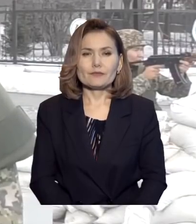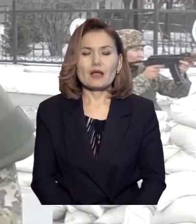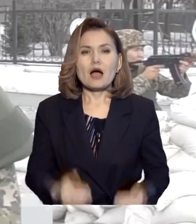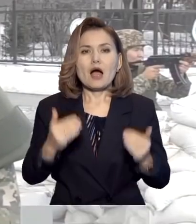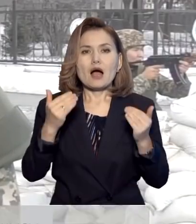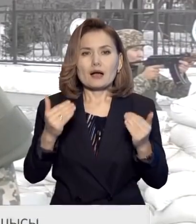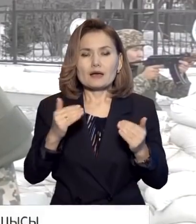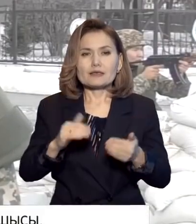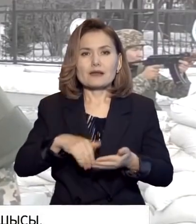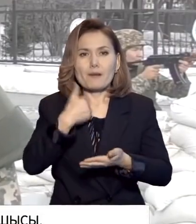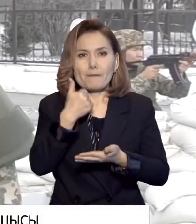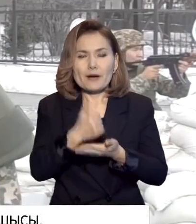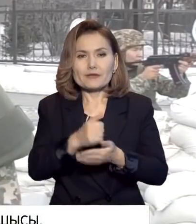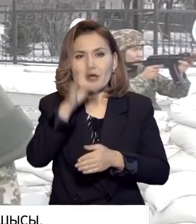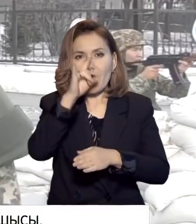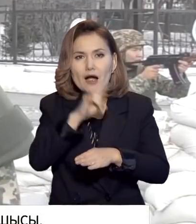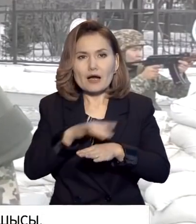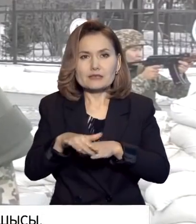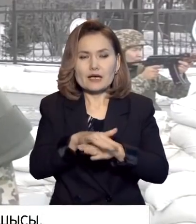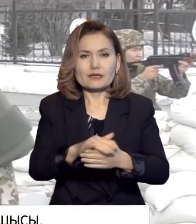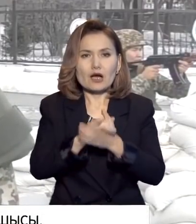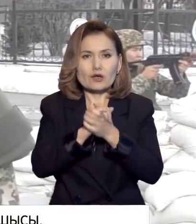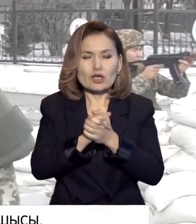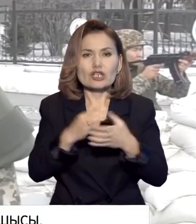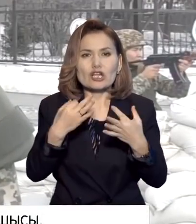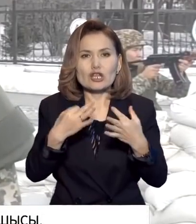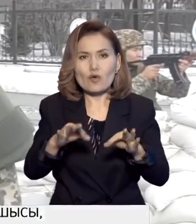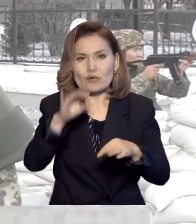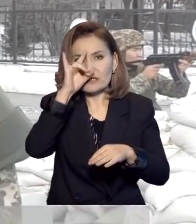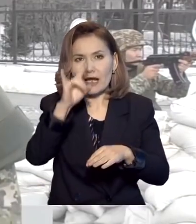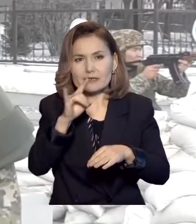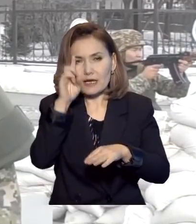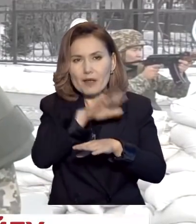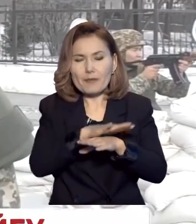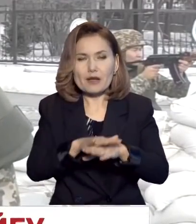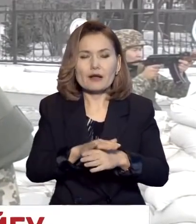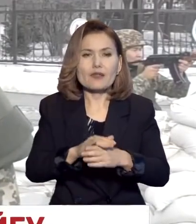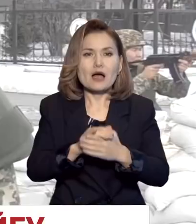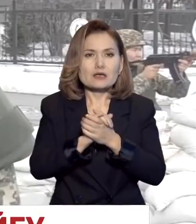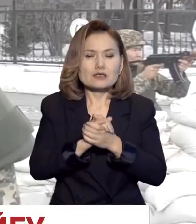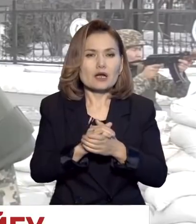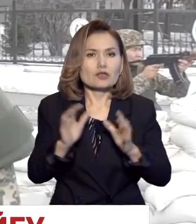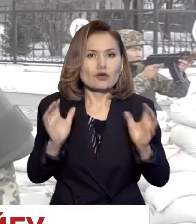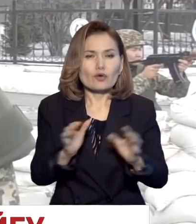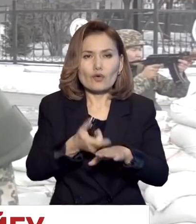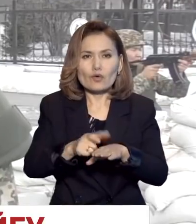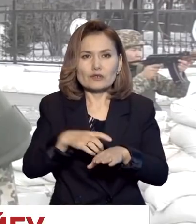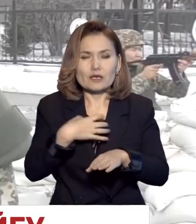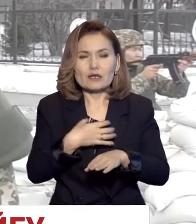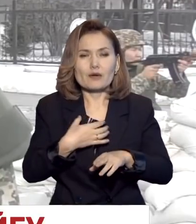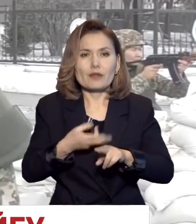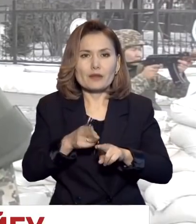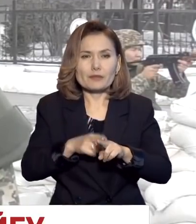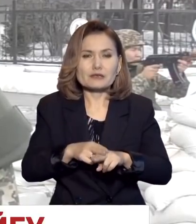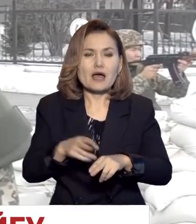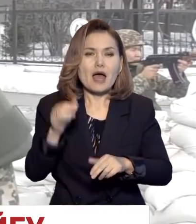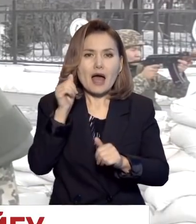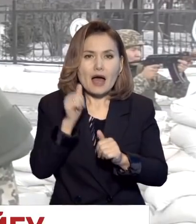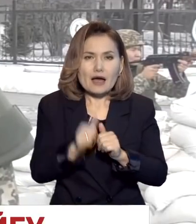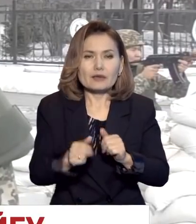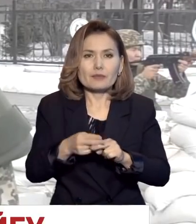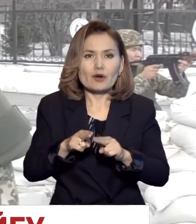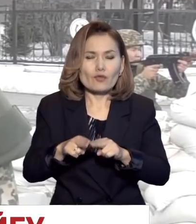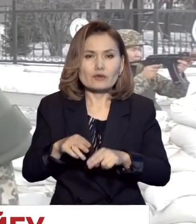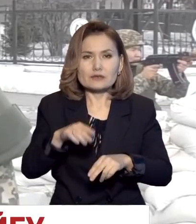ең бастысы ел тұрақтылығы мен тәуелсіздігін сақтау. Бүгінгі таңда стратегиялық және әскери нысандар жіті қорғауға алынды. Елдің амандығы үшін аянып